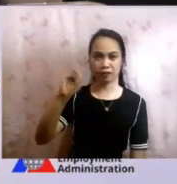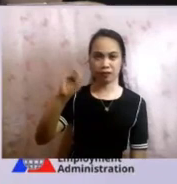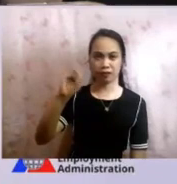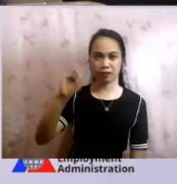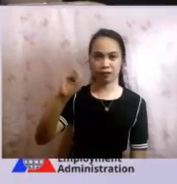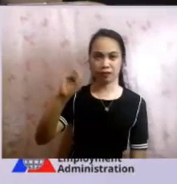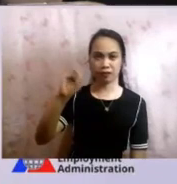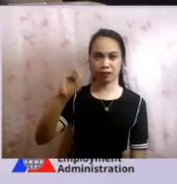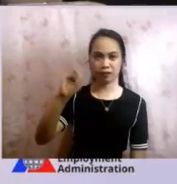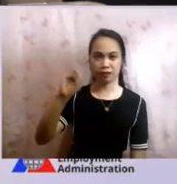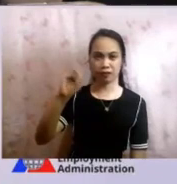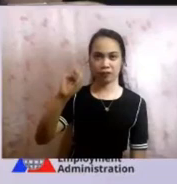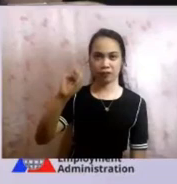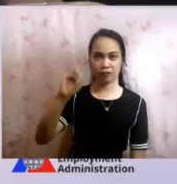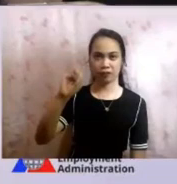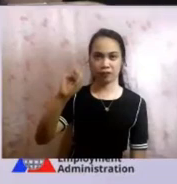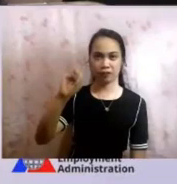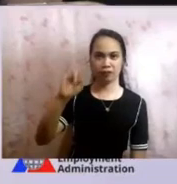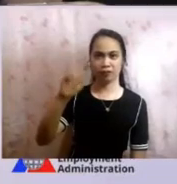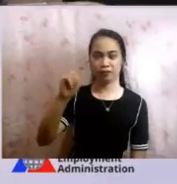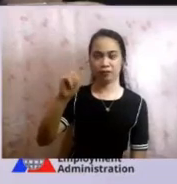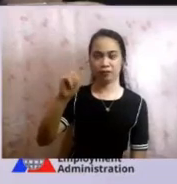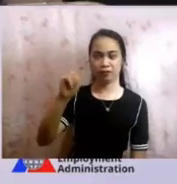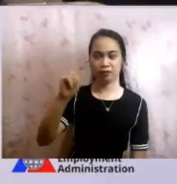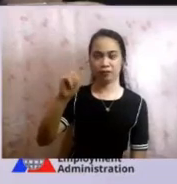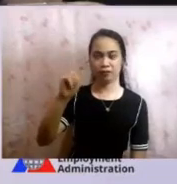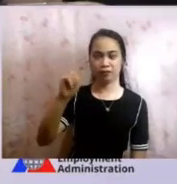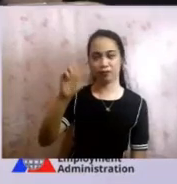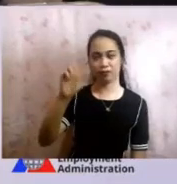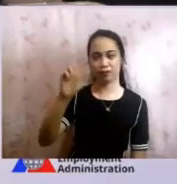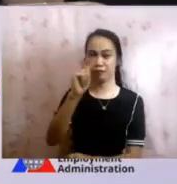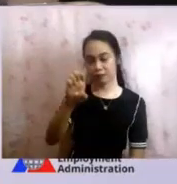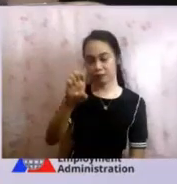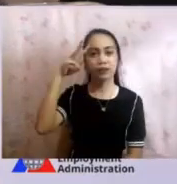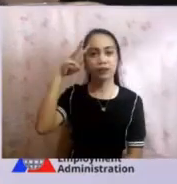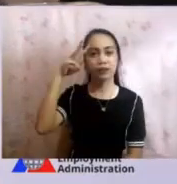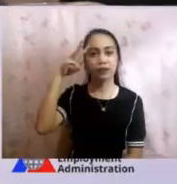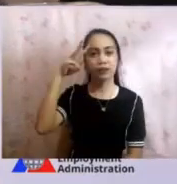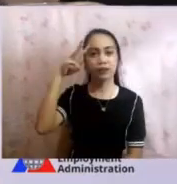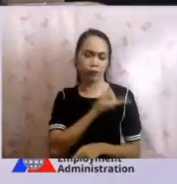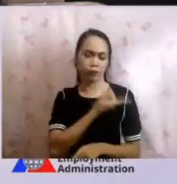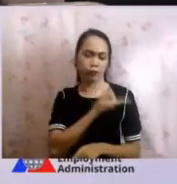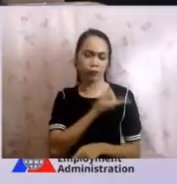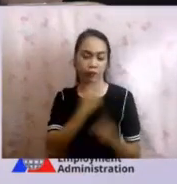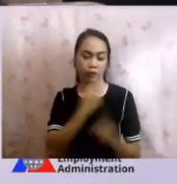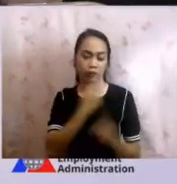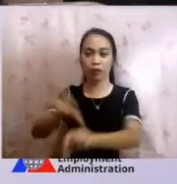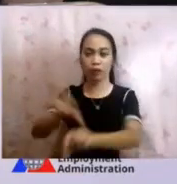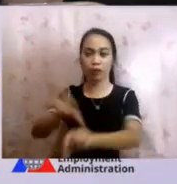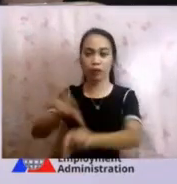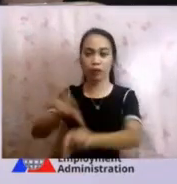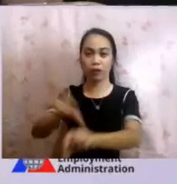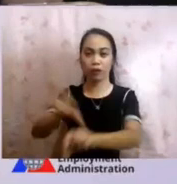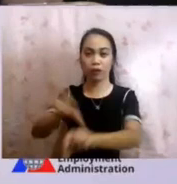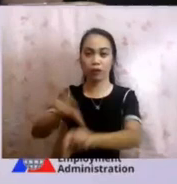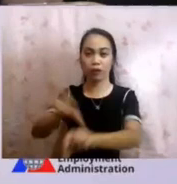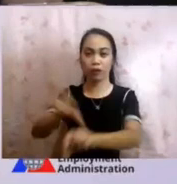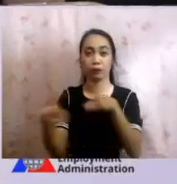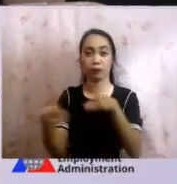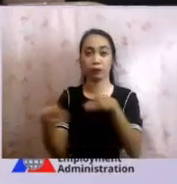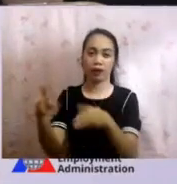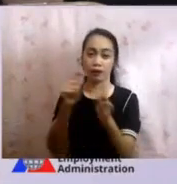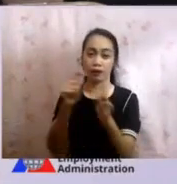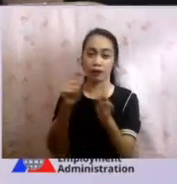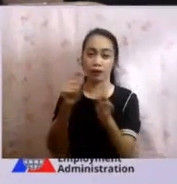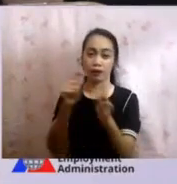of PESO, CTU PESO. So, you might wonder, nga, as we go along the way, Miss, nga